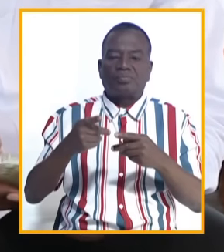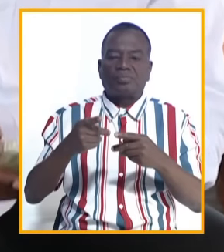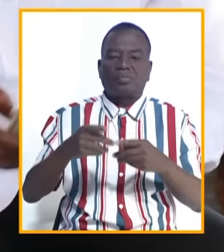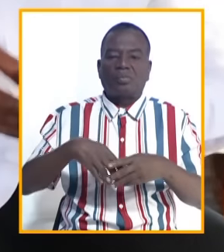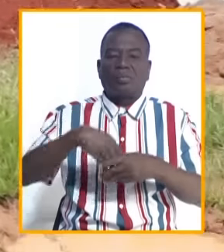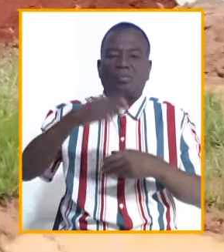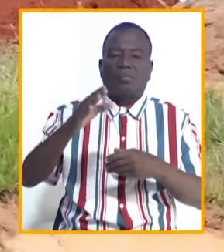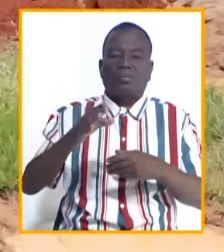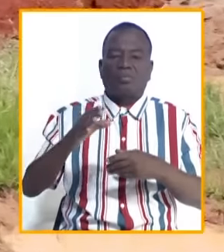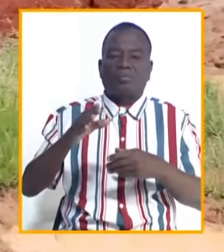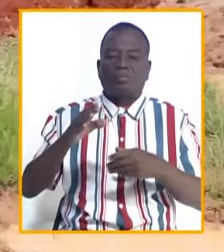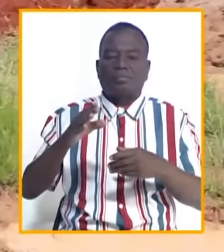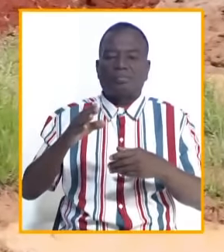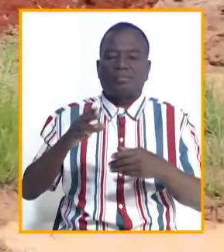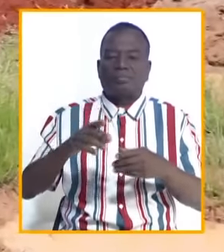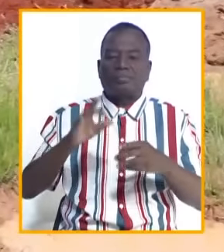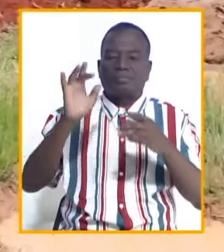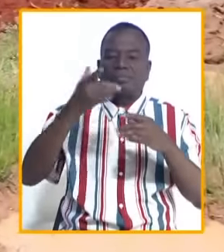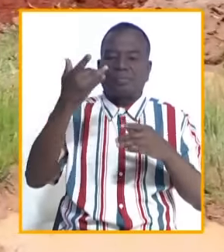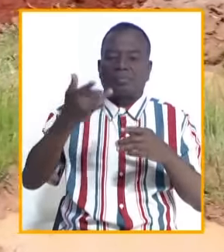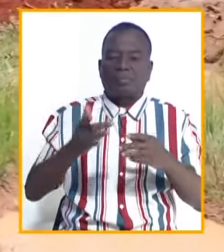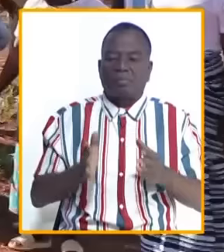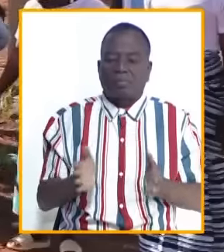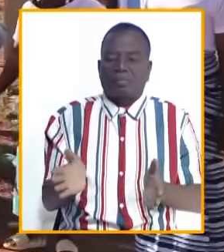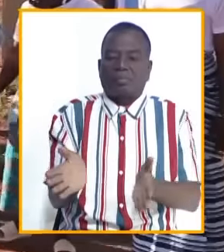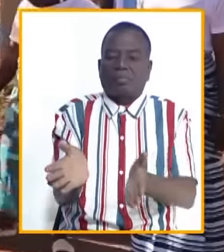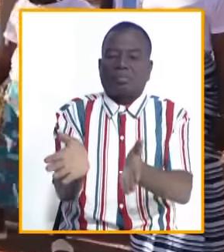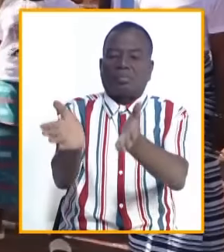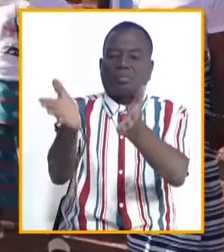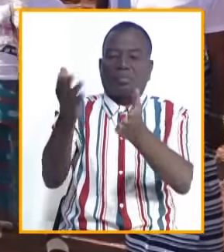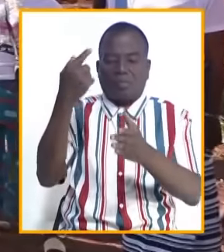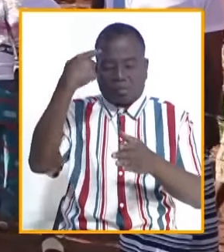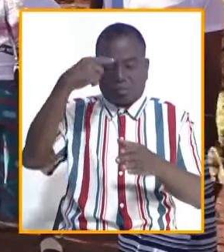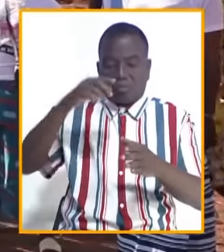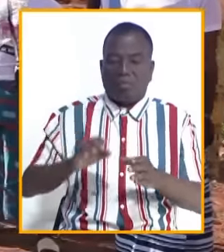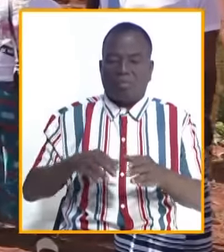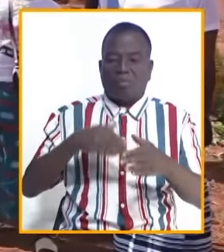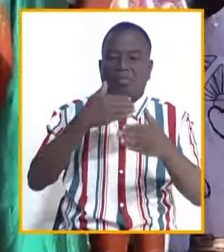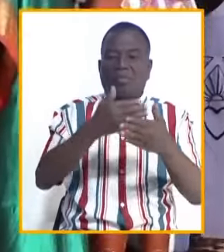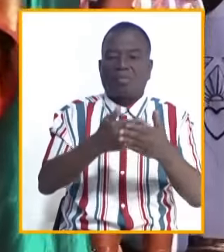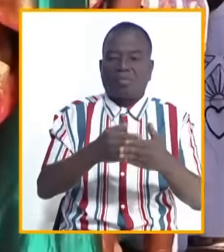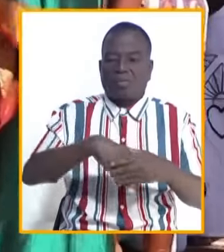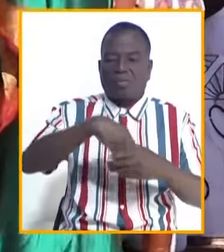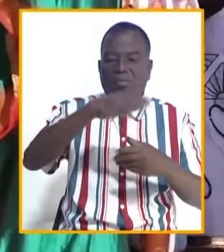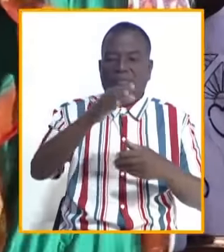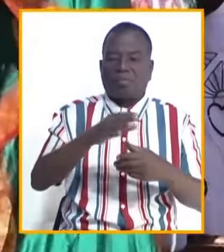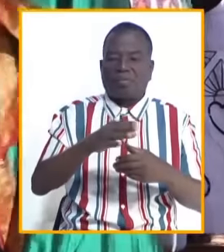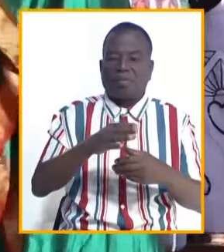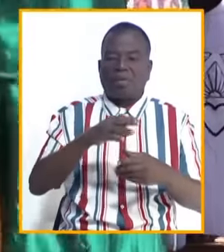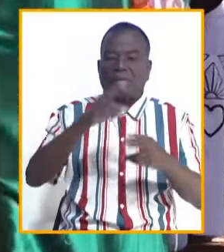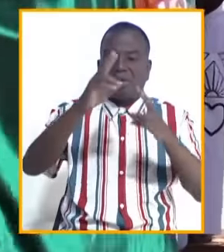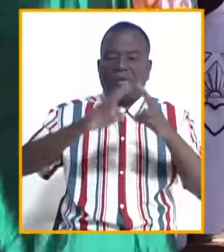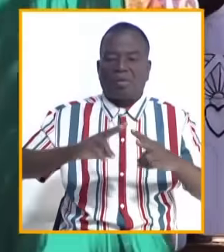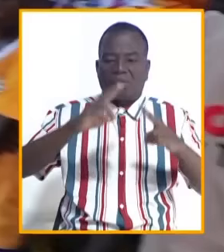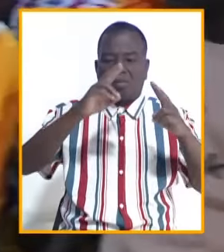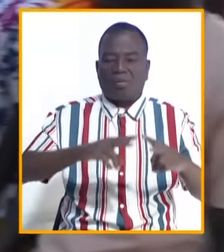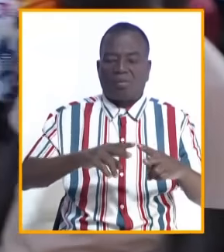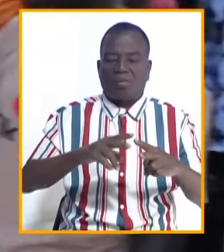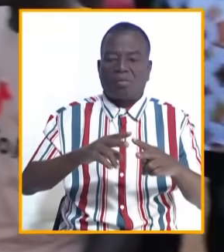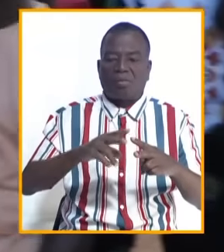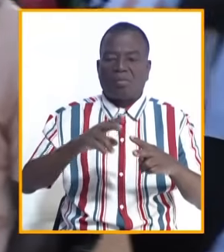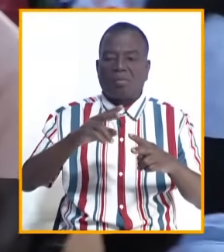sorties de leur enclavement grâce au reprofilage des voies pour y accéder et en sortir. Les villages de Bla,